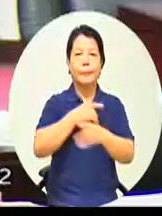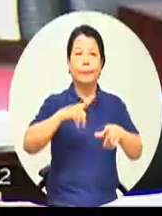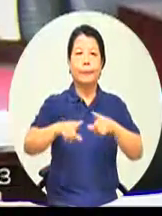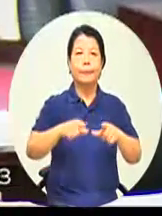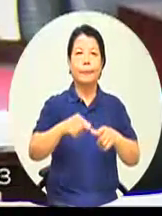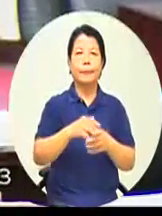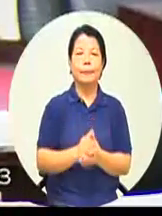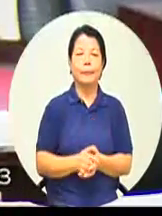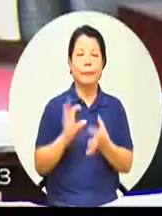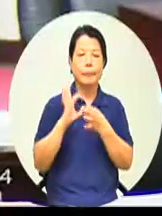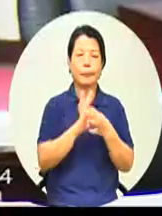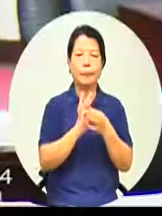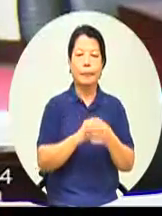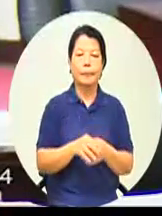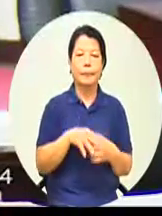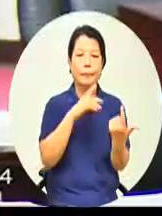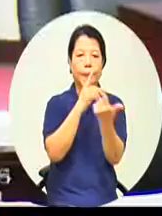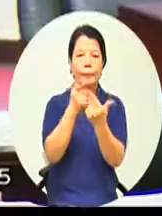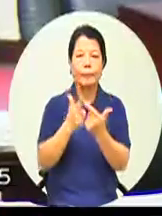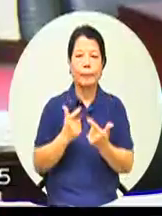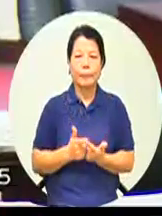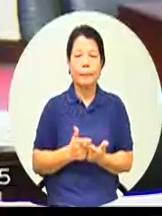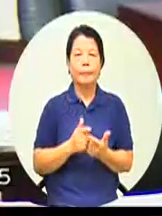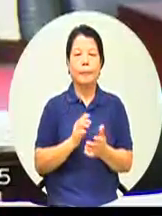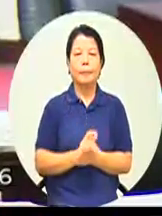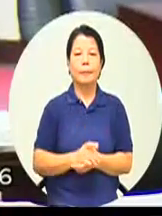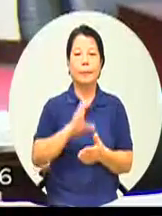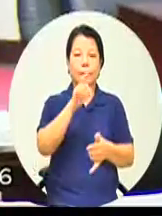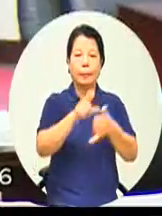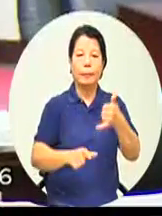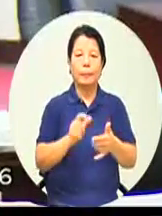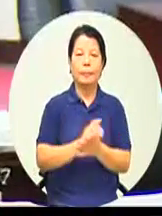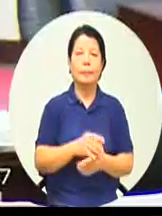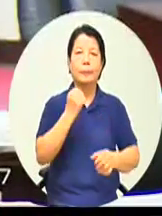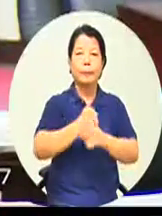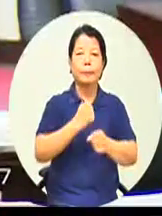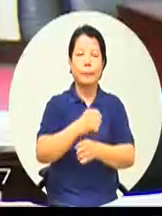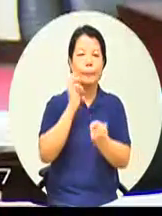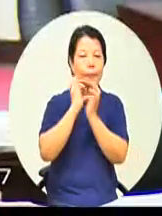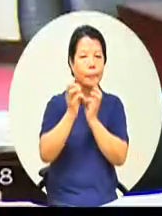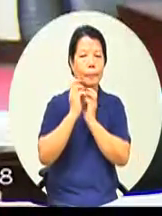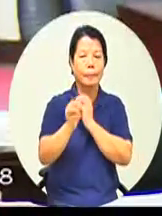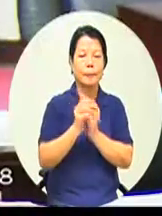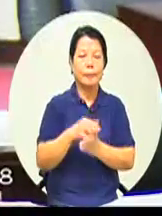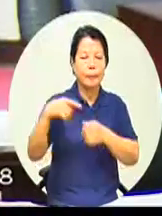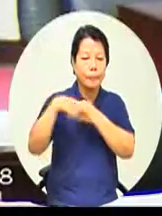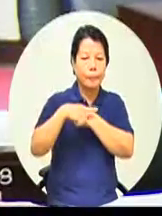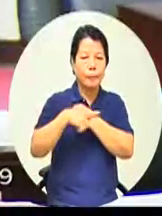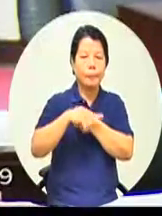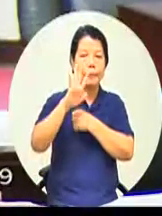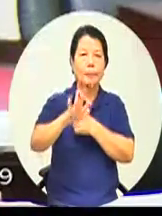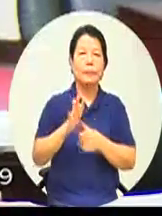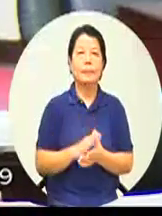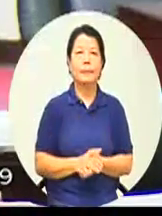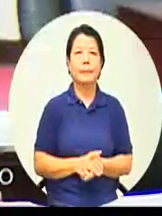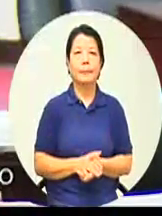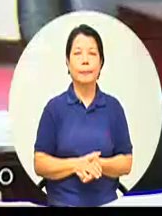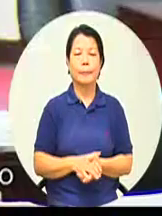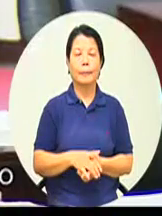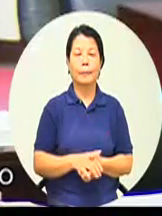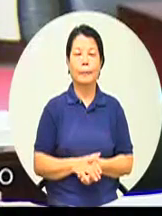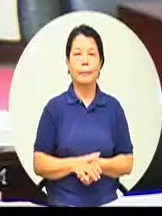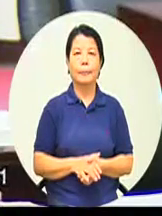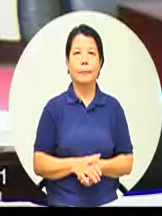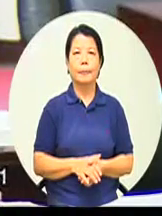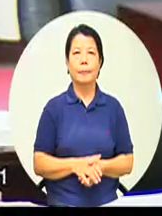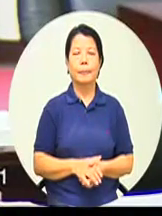关的一个配套跟所谓的方案，其实做了一个很详细的一个研拟。那为那